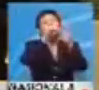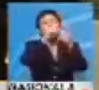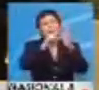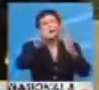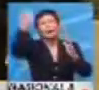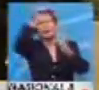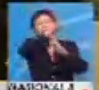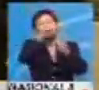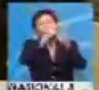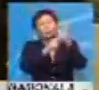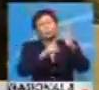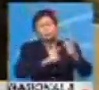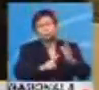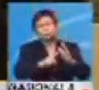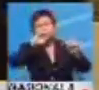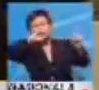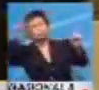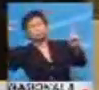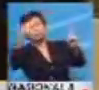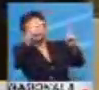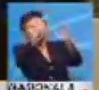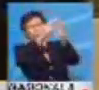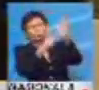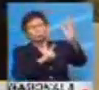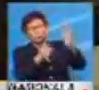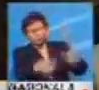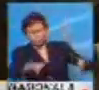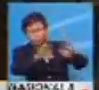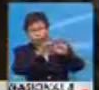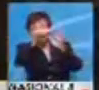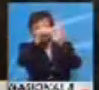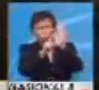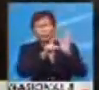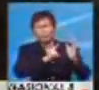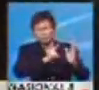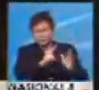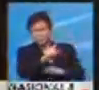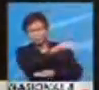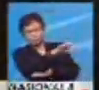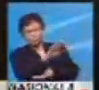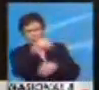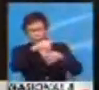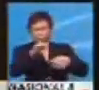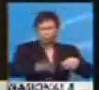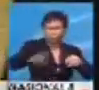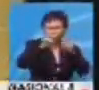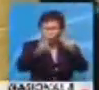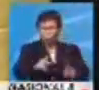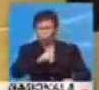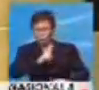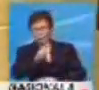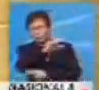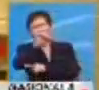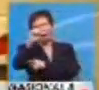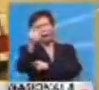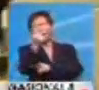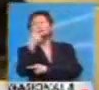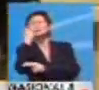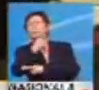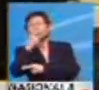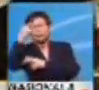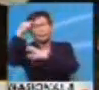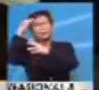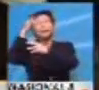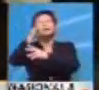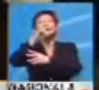justru berdasarkan perspektif syariah adalah penting bagi peguam Syafi'i dipilih dalam kalangan umat Islam dan Hanya mereka yang beriman